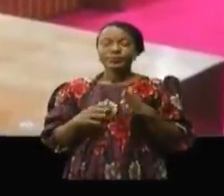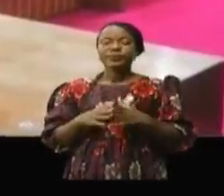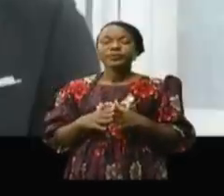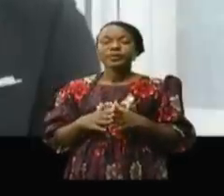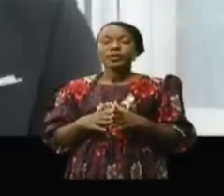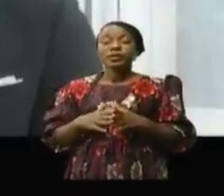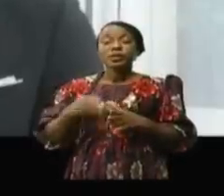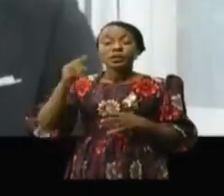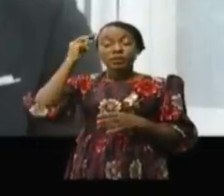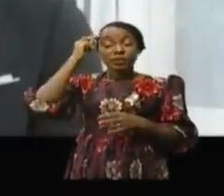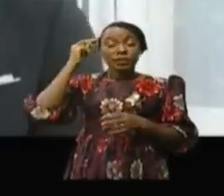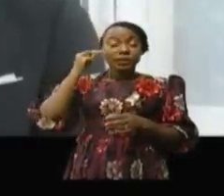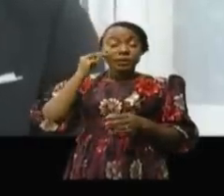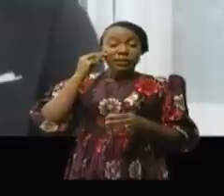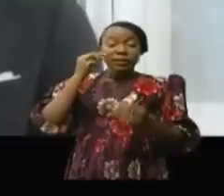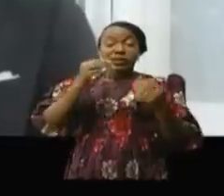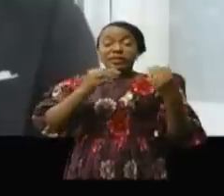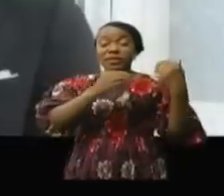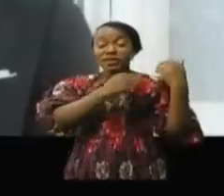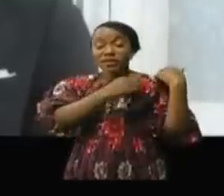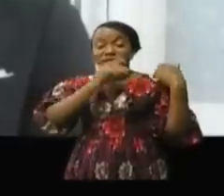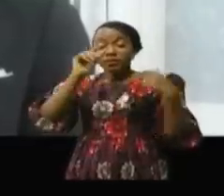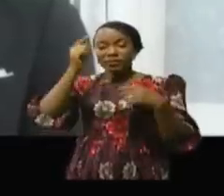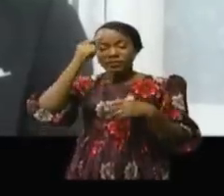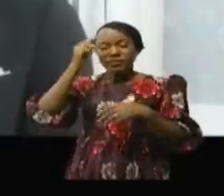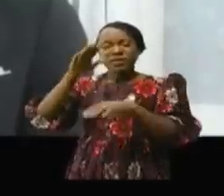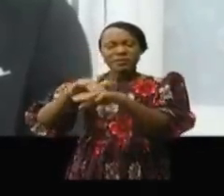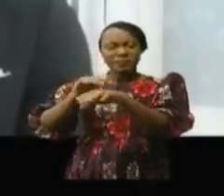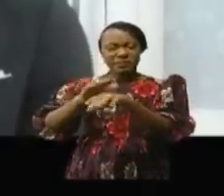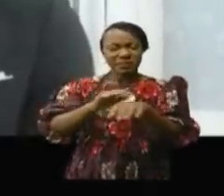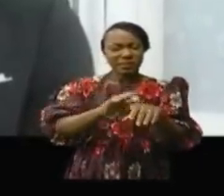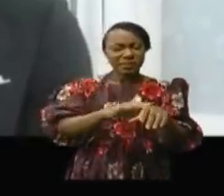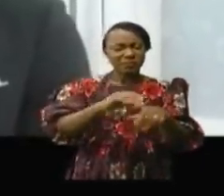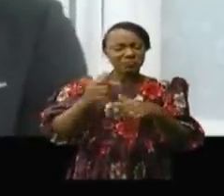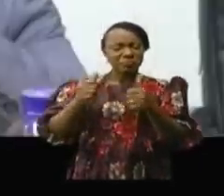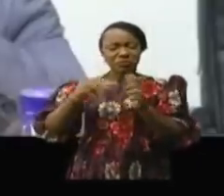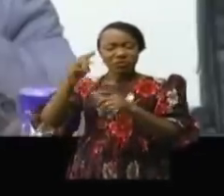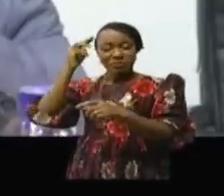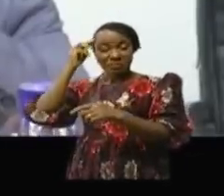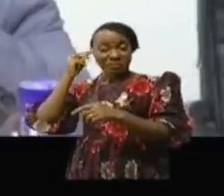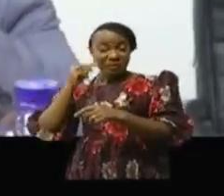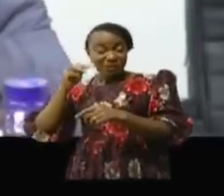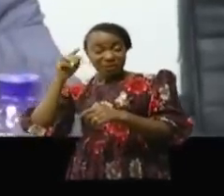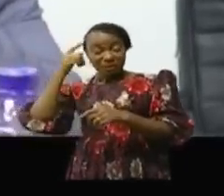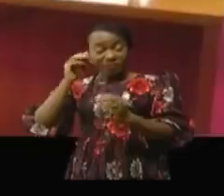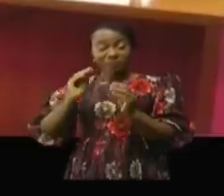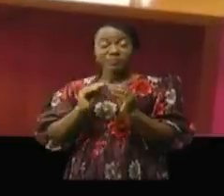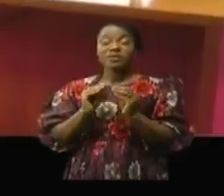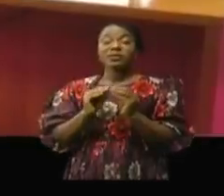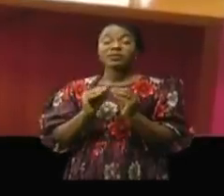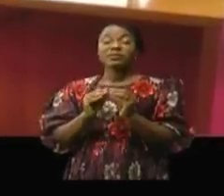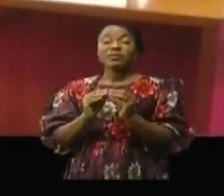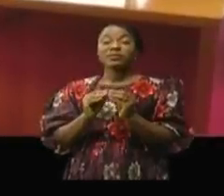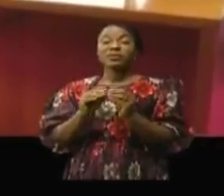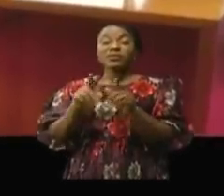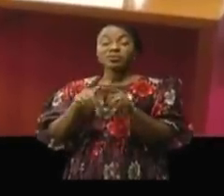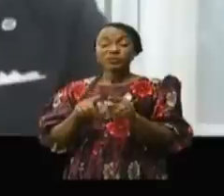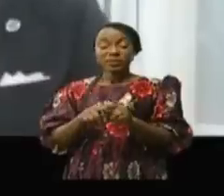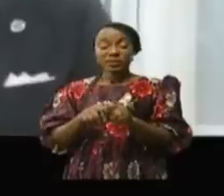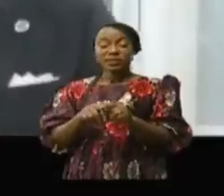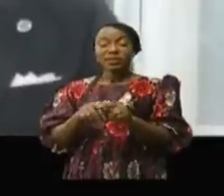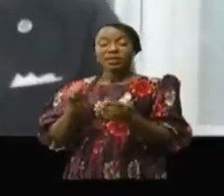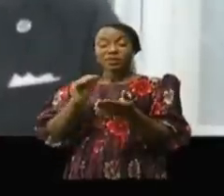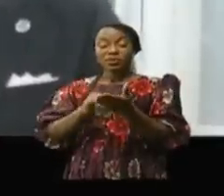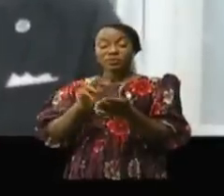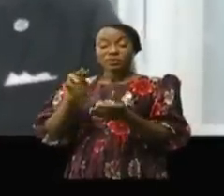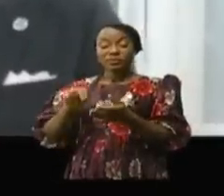gouvernement a réuni quelques membres du gouvernement avec la direction de la mission des Nations Unies en République démocratique du Congo.